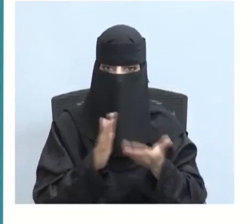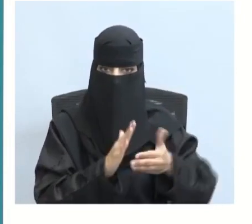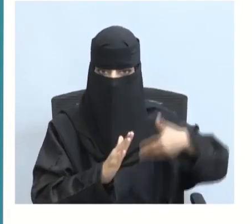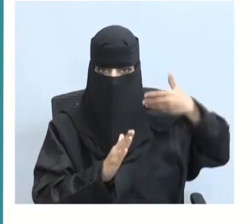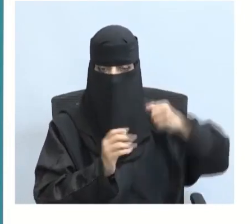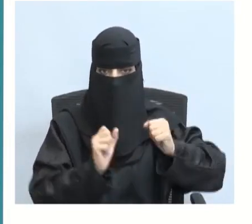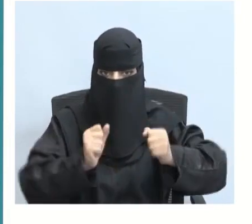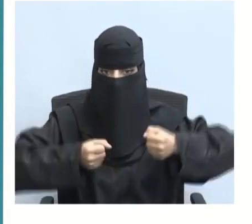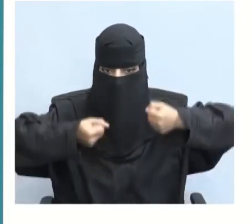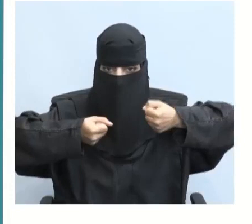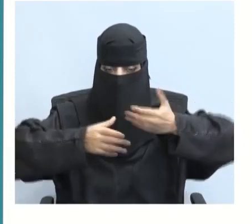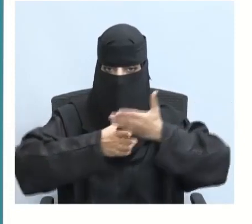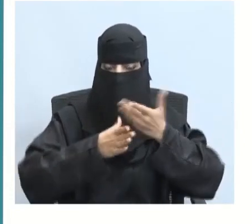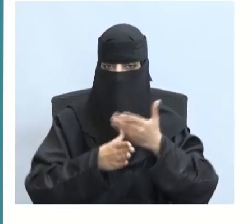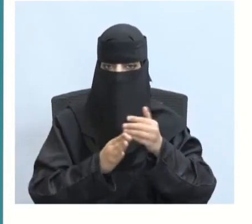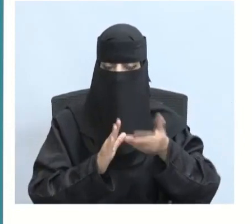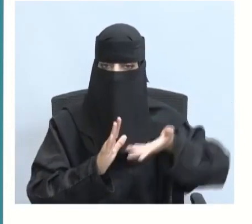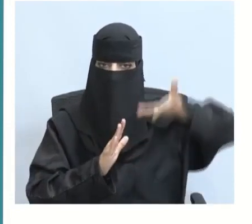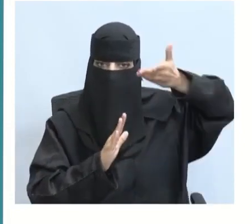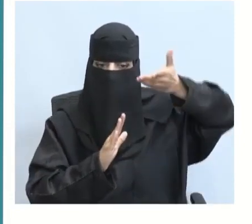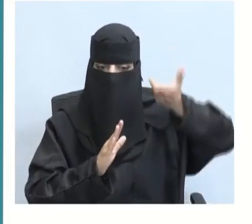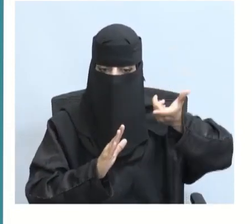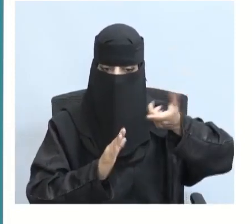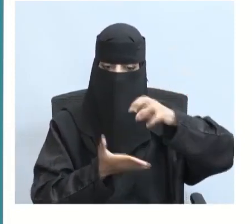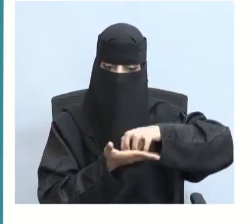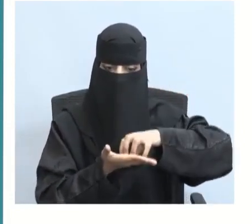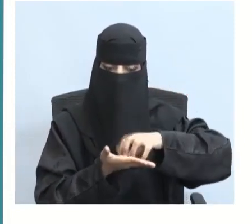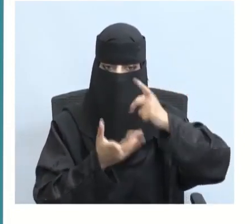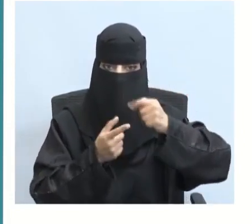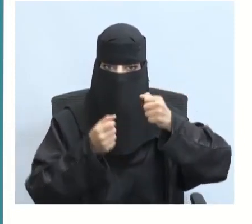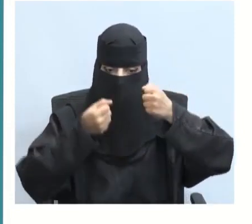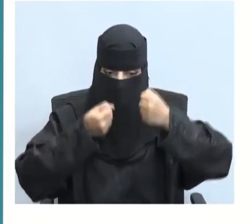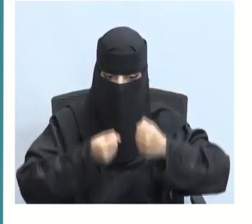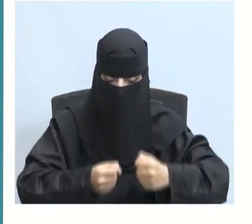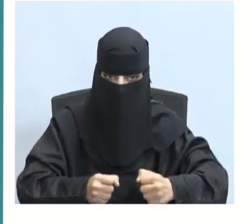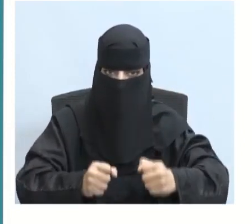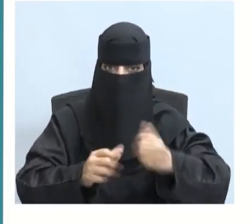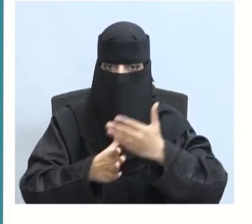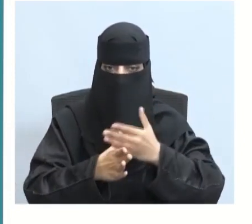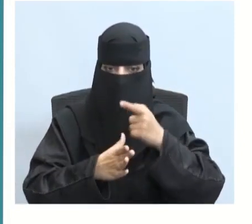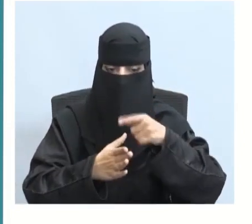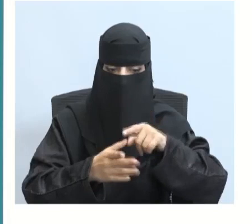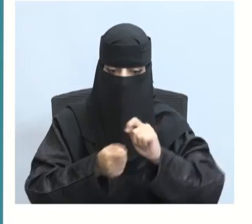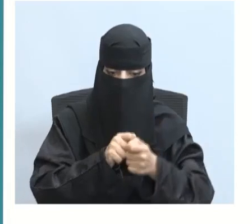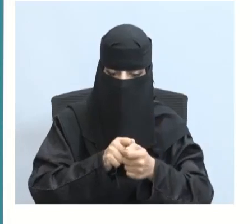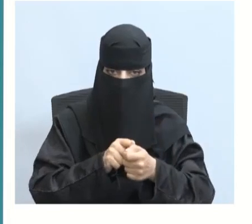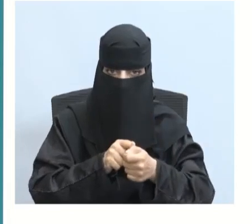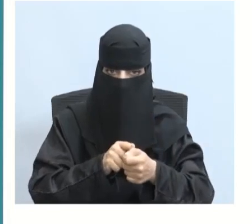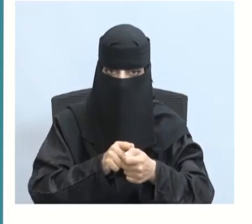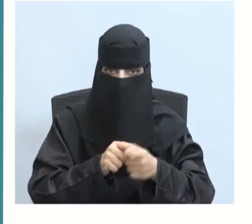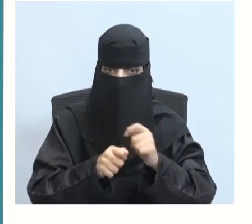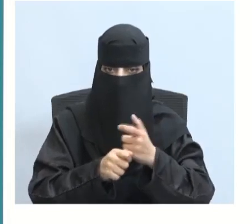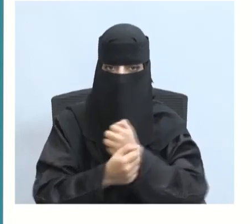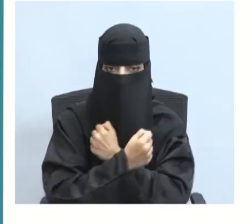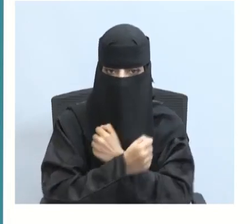الخلف تكون اعلى شيء وضع عند تحريرها تتحول الى طاقه الوضع هذه الى